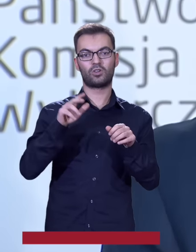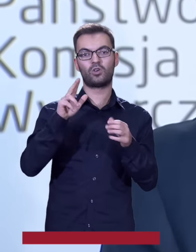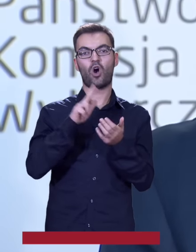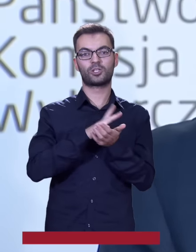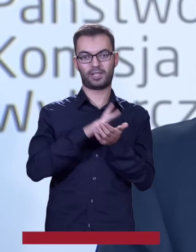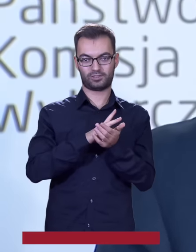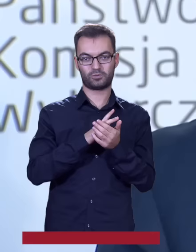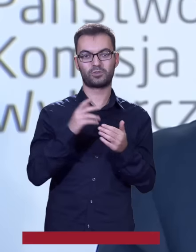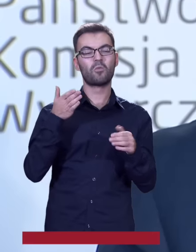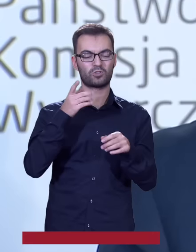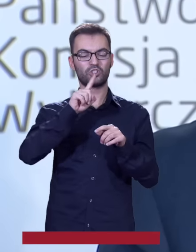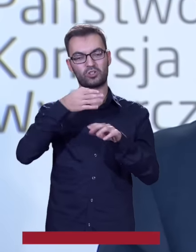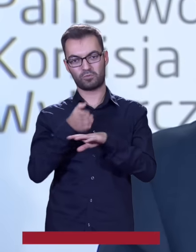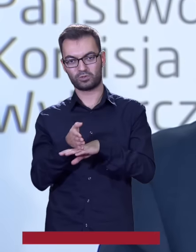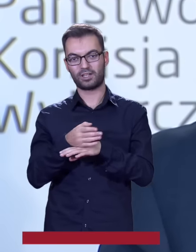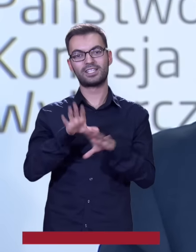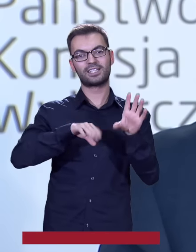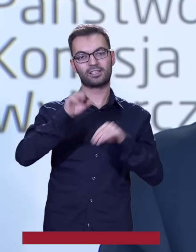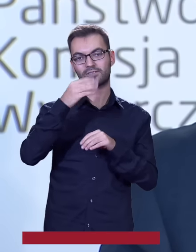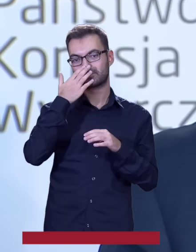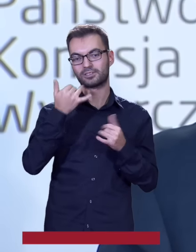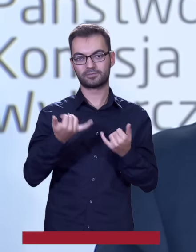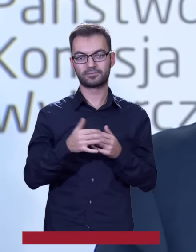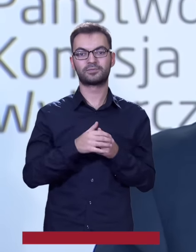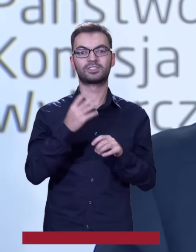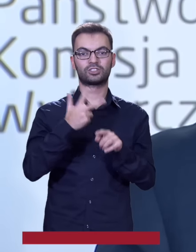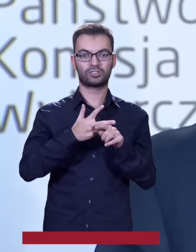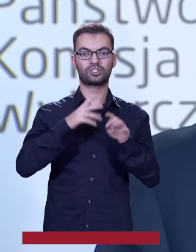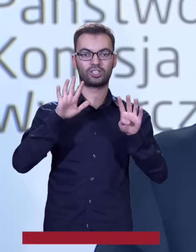godzinę później, frekwencja wówczas wynosiła